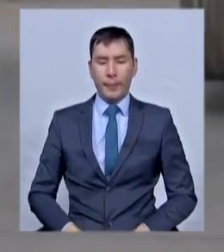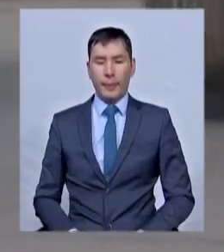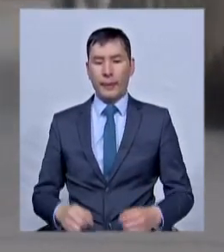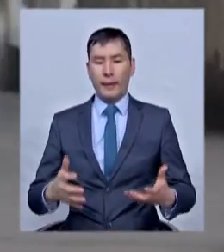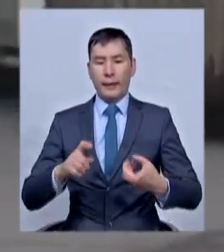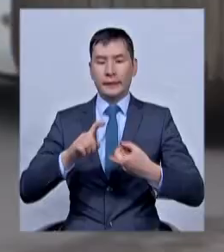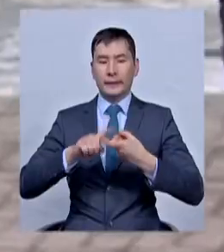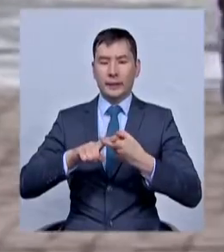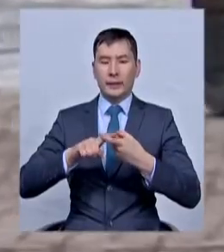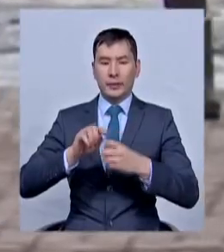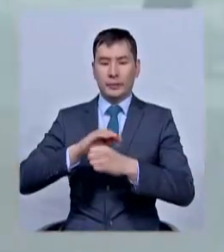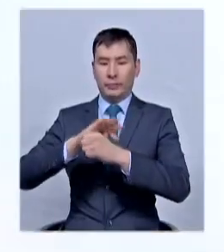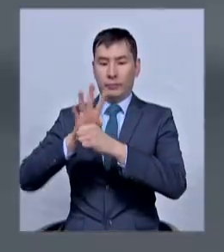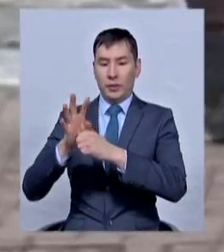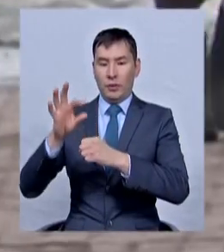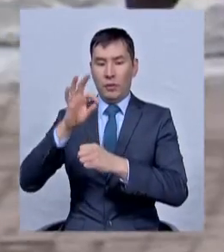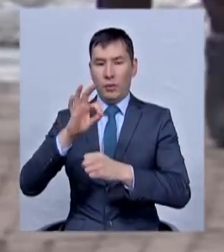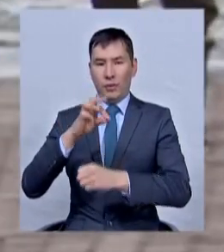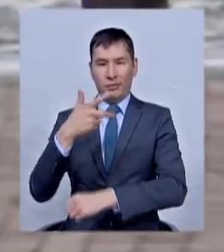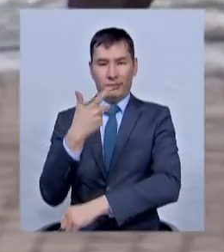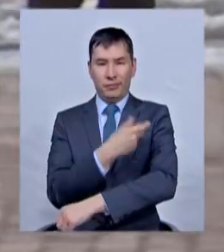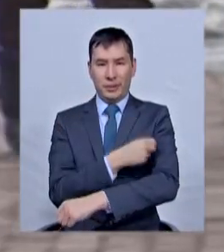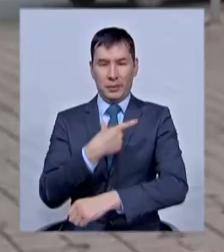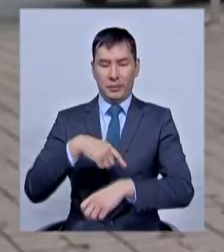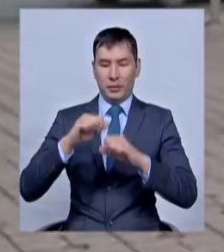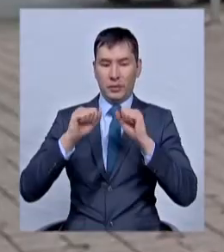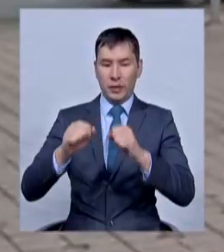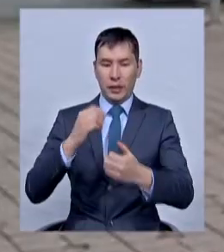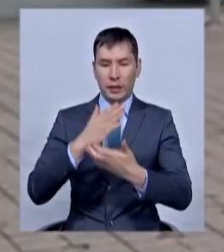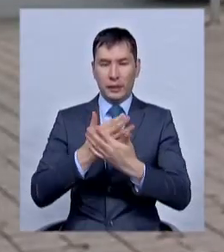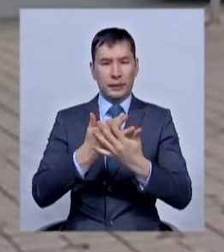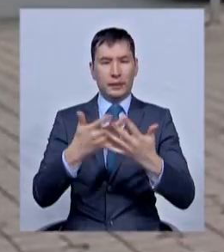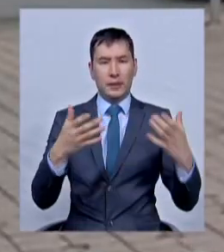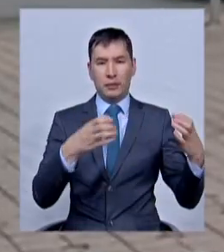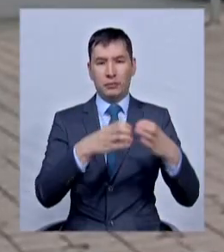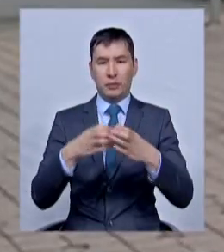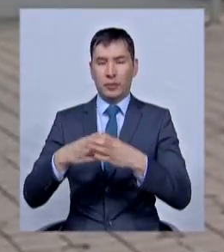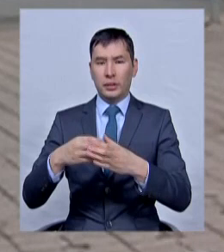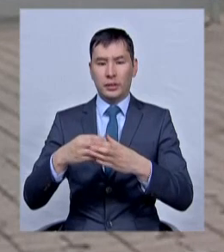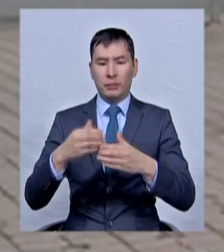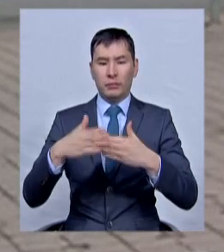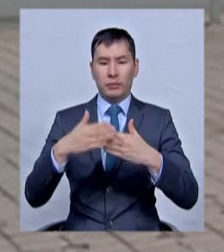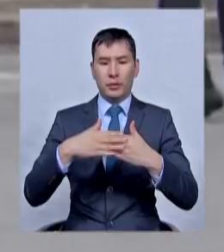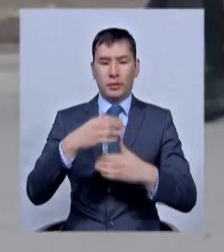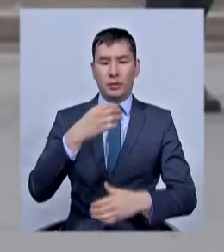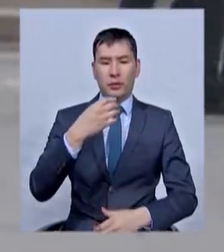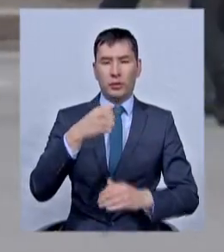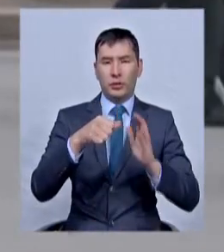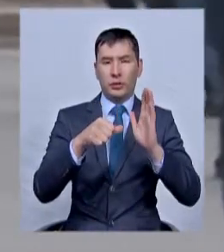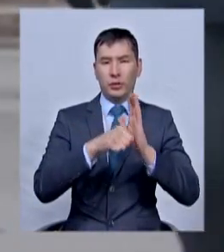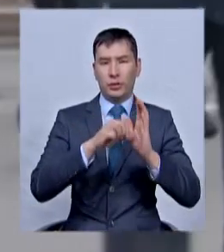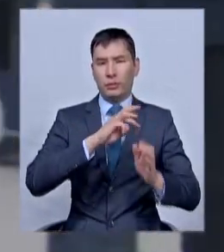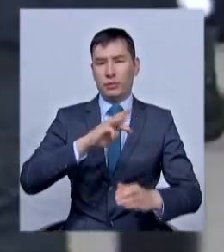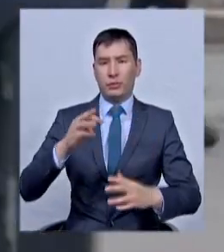қарсы иммундау үшін вакцина өндіруге және сатып алуға түрлі топтағы 3,6 миллион адамды вакциналауға үкімет